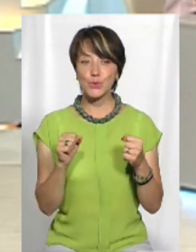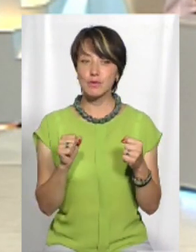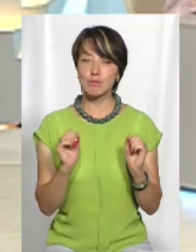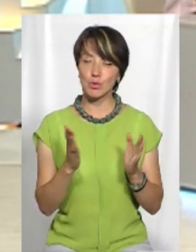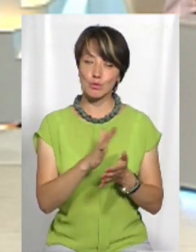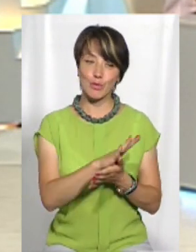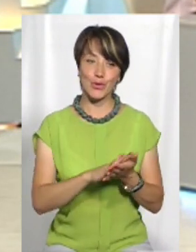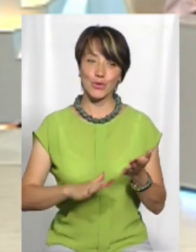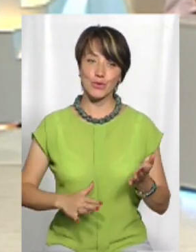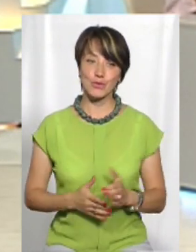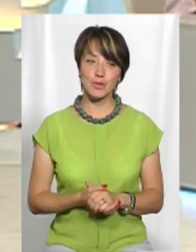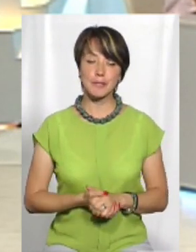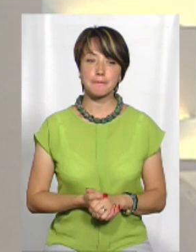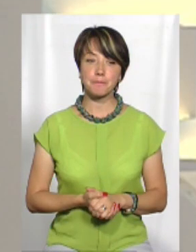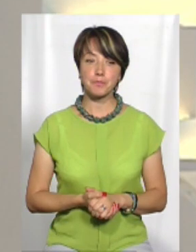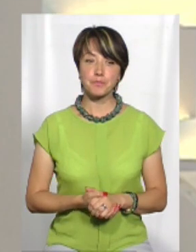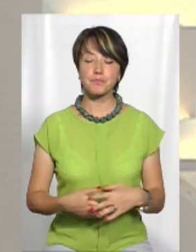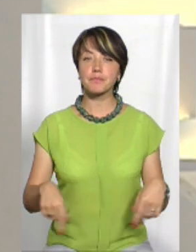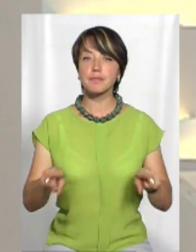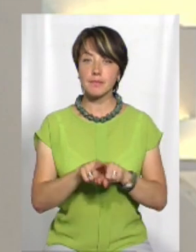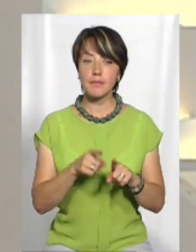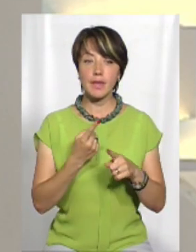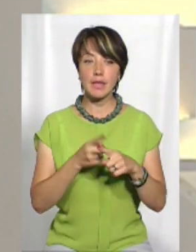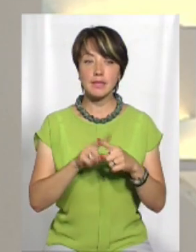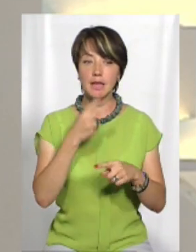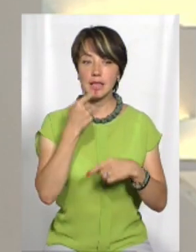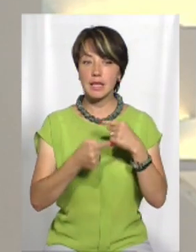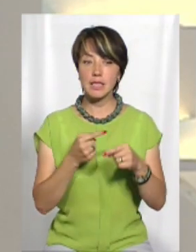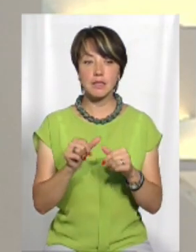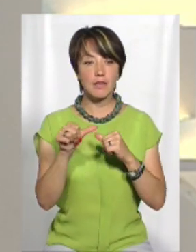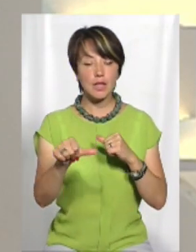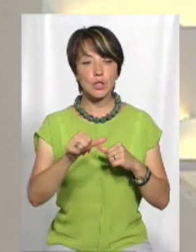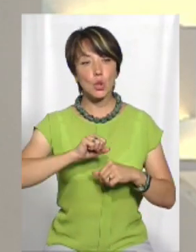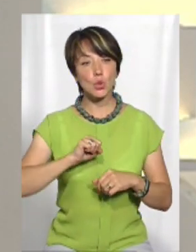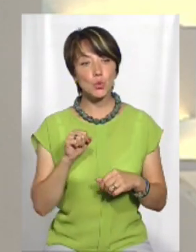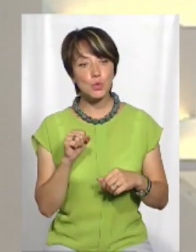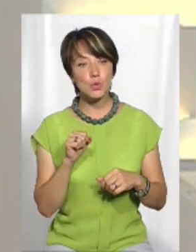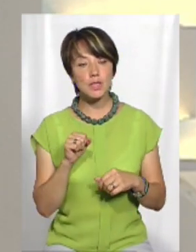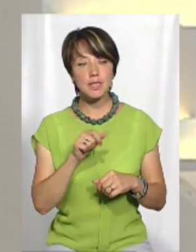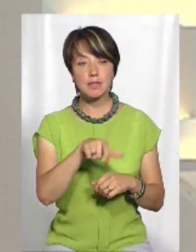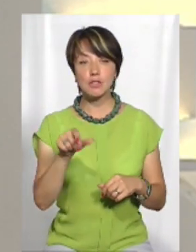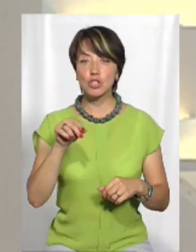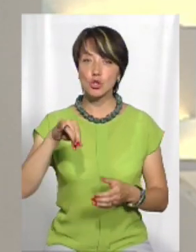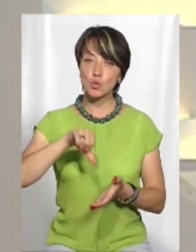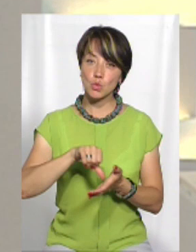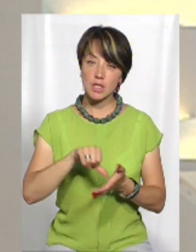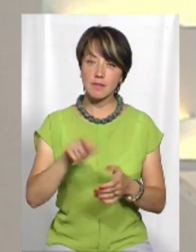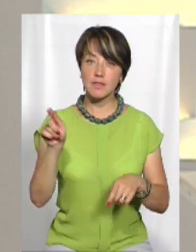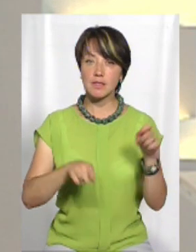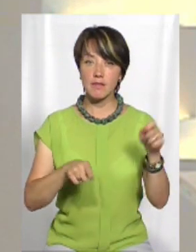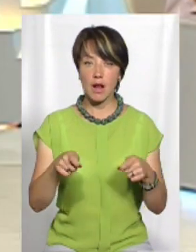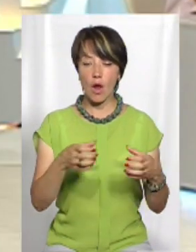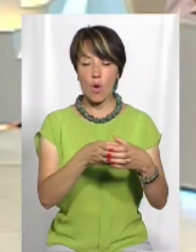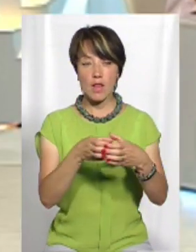вона буде продовжуватися. Усе ж таки, це традиція виключно друзів, чи участь у цьому фестивалі, маю на увазі,